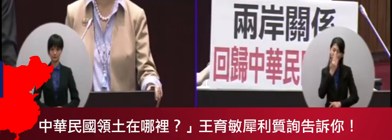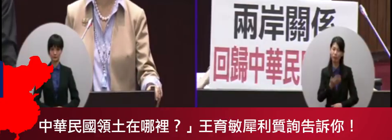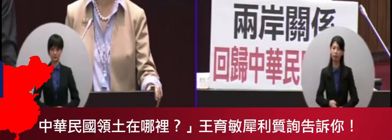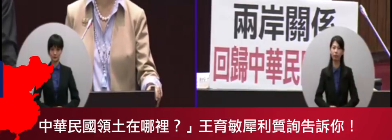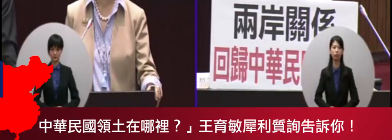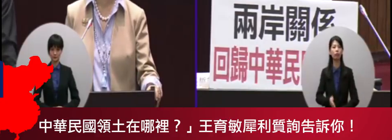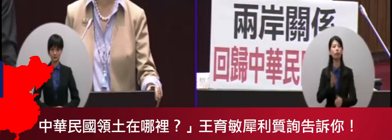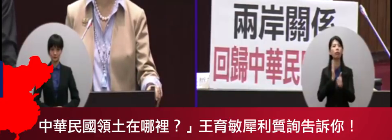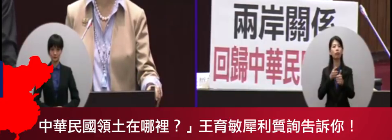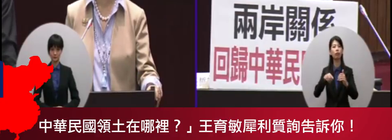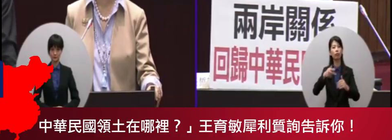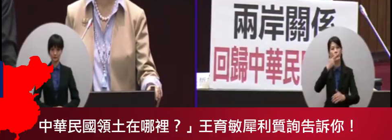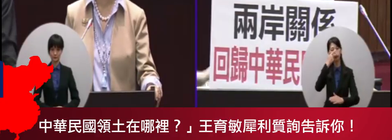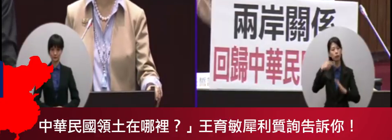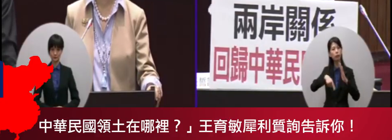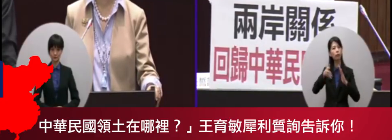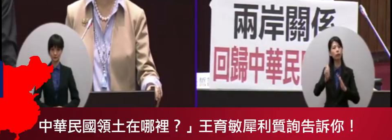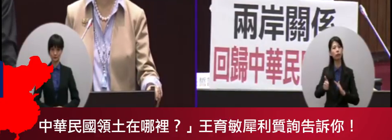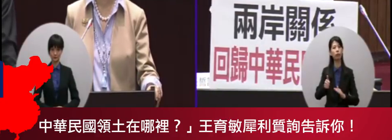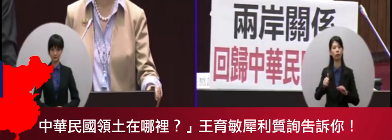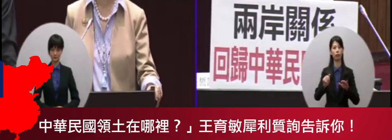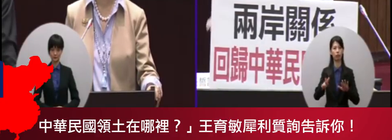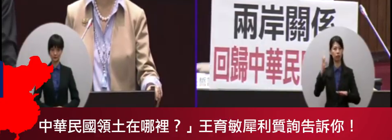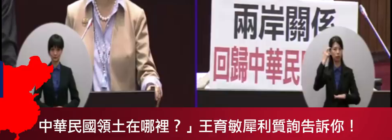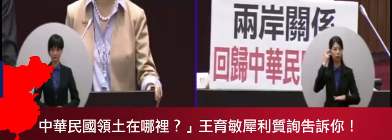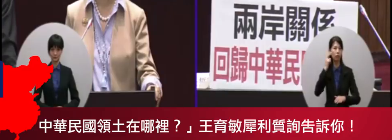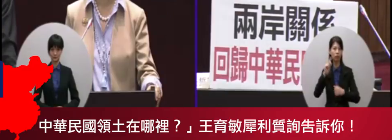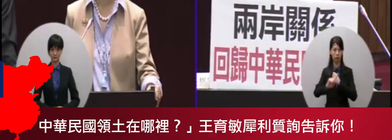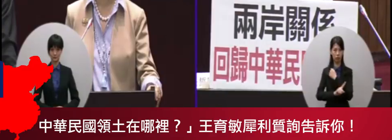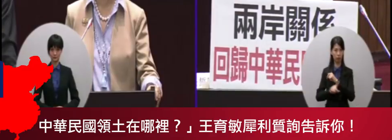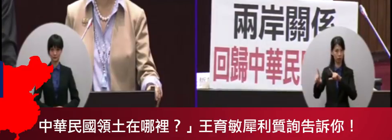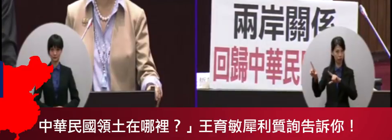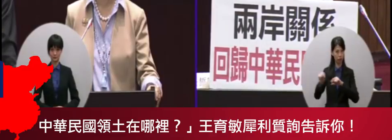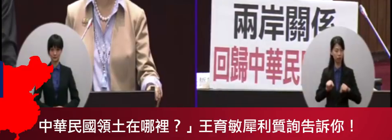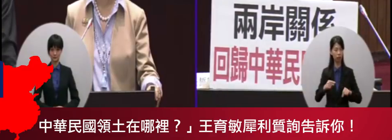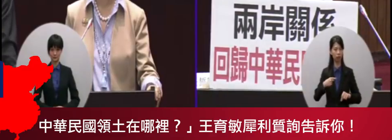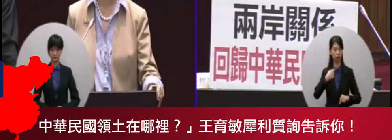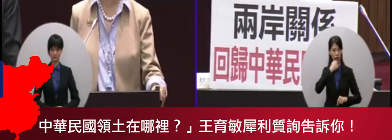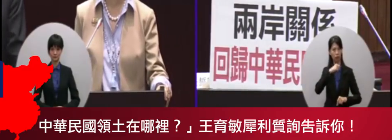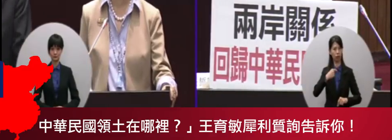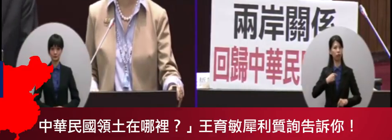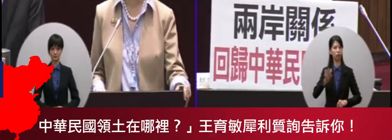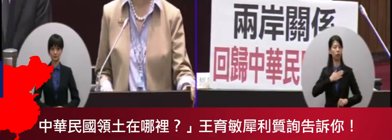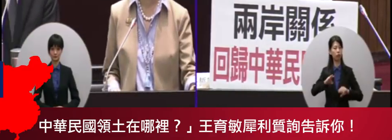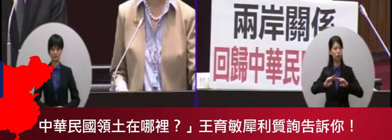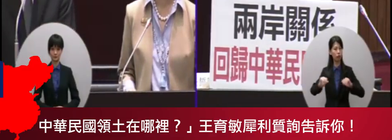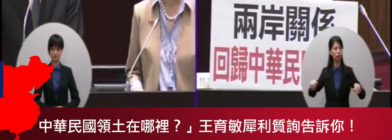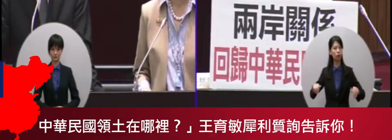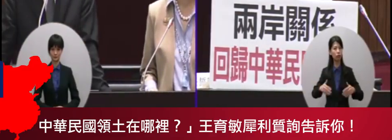请教赖院长，你认为我们现在的领土按照宪法固有疆域包含哪里？